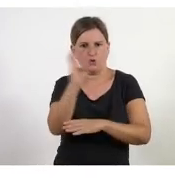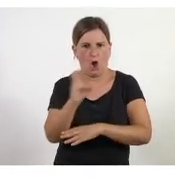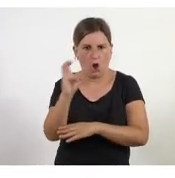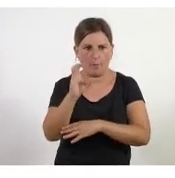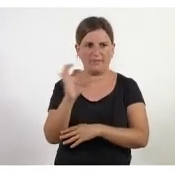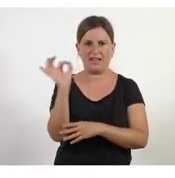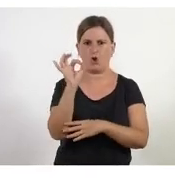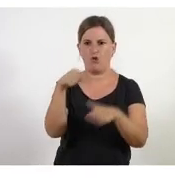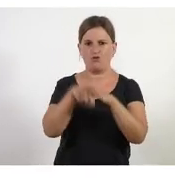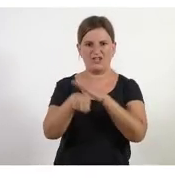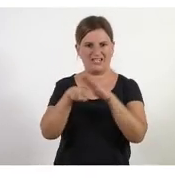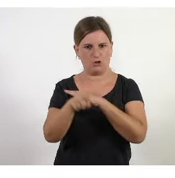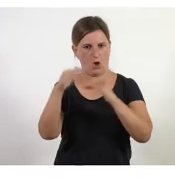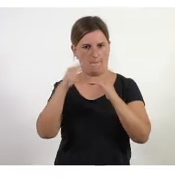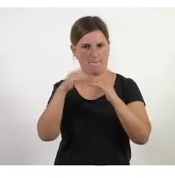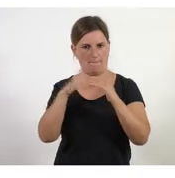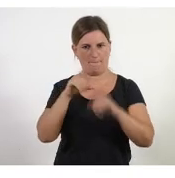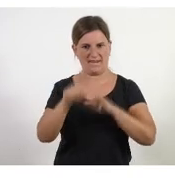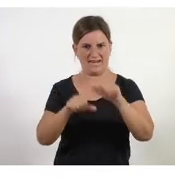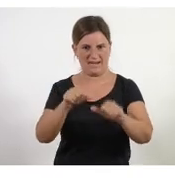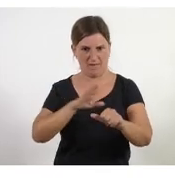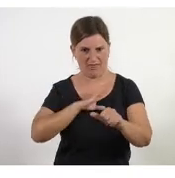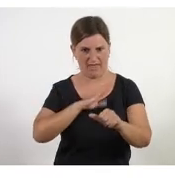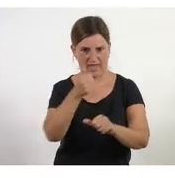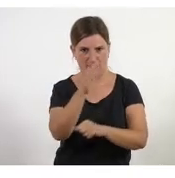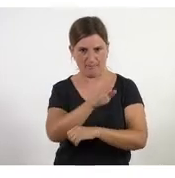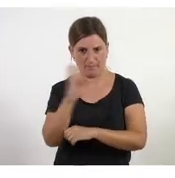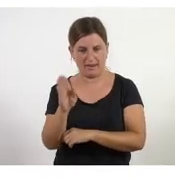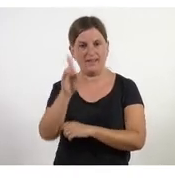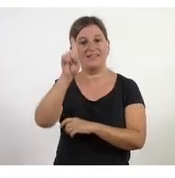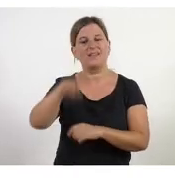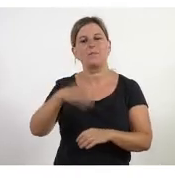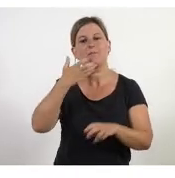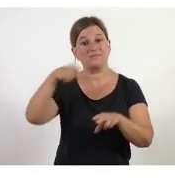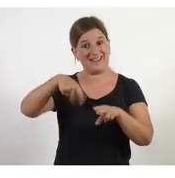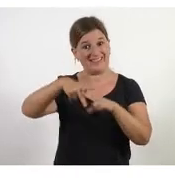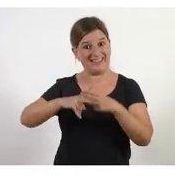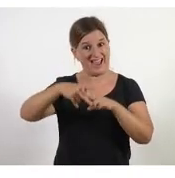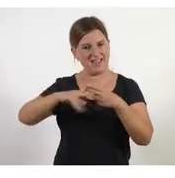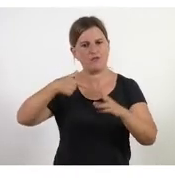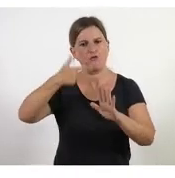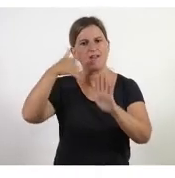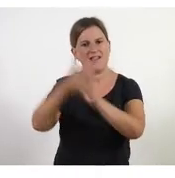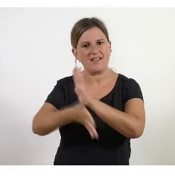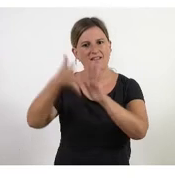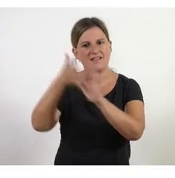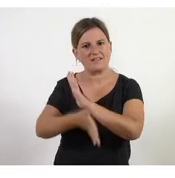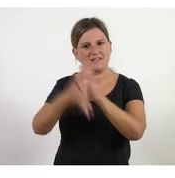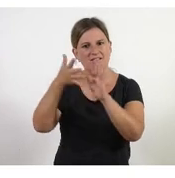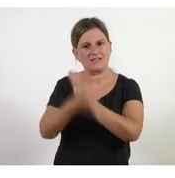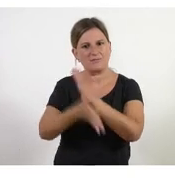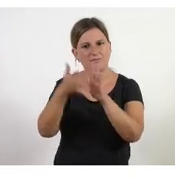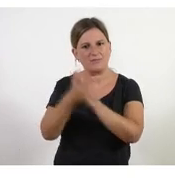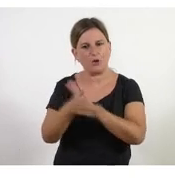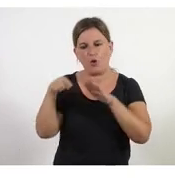una mínima gestió de l'aplicació. També durant el taller veurem com és la part del darrere, la